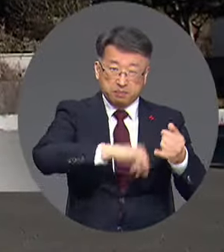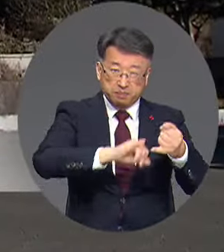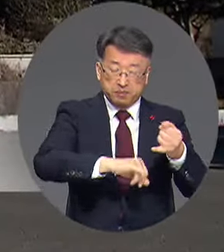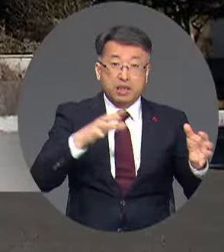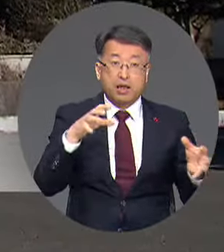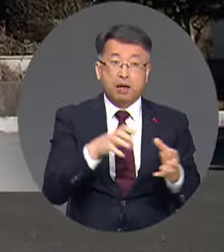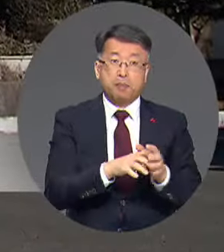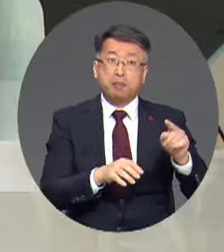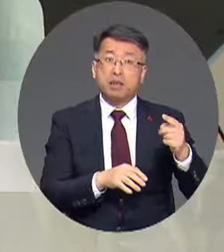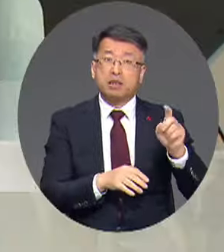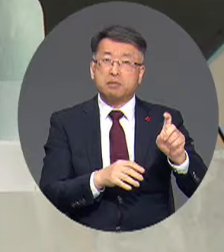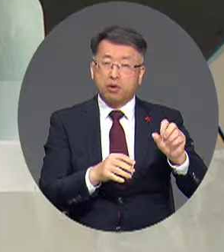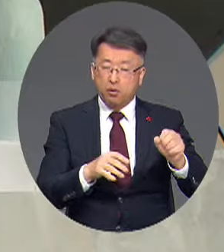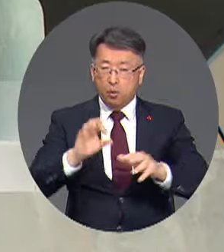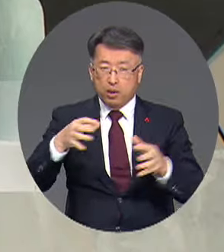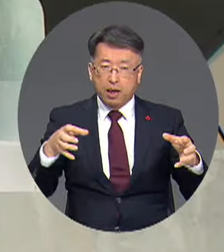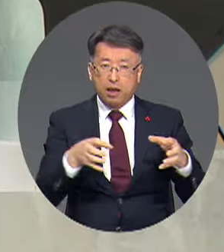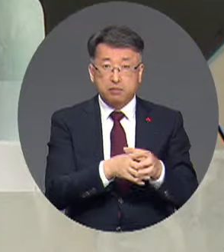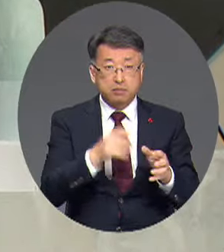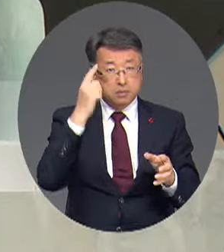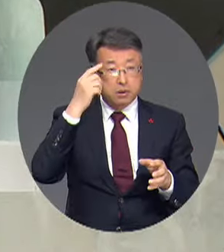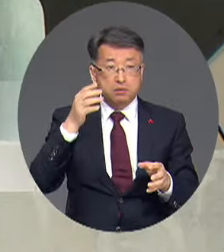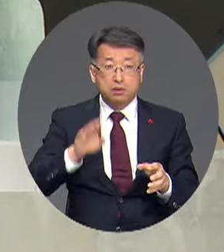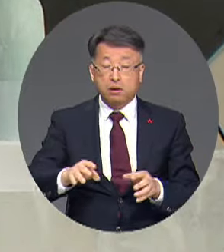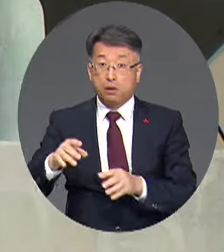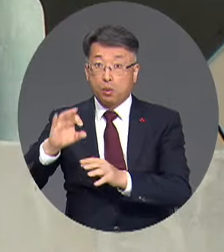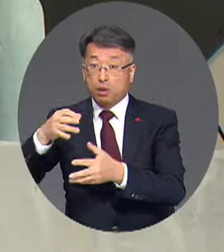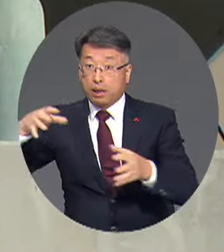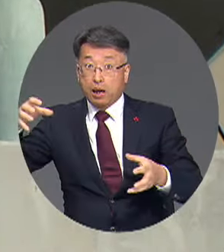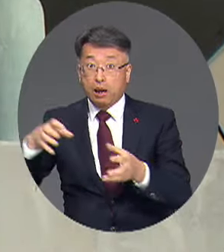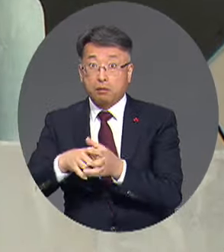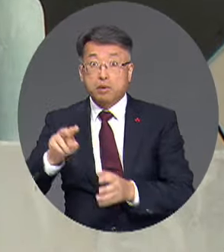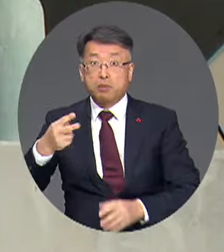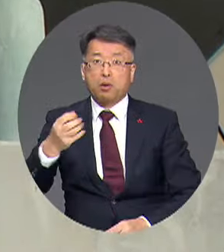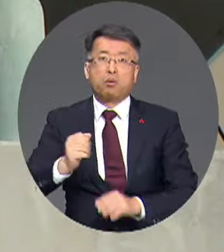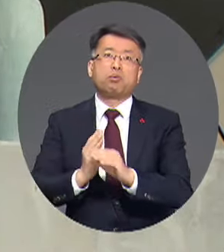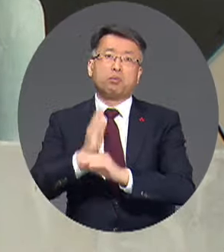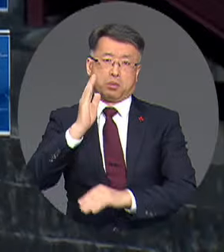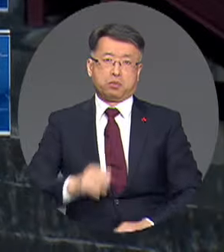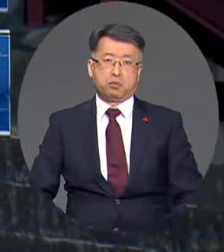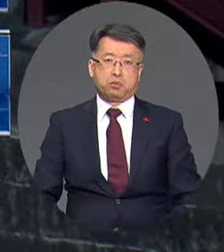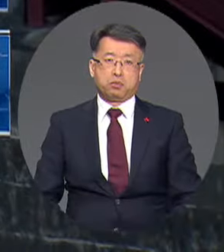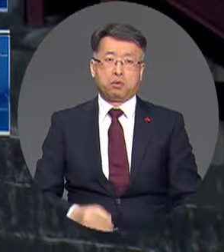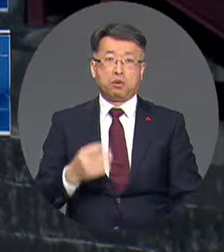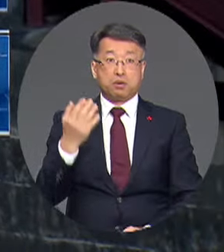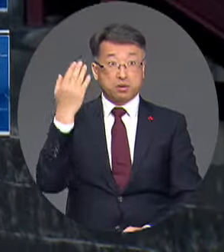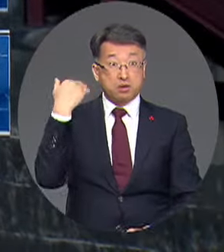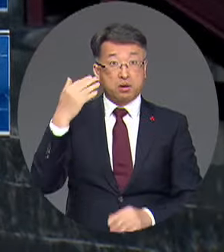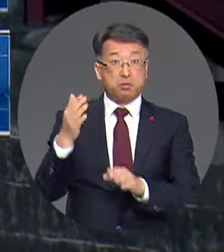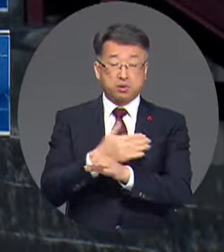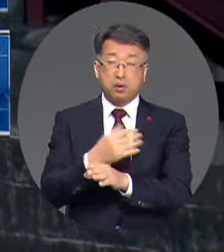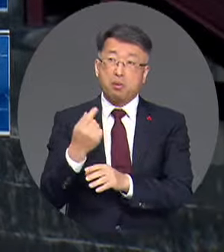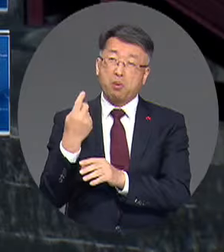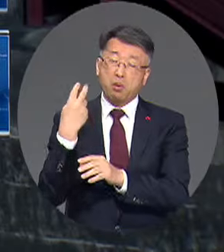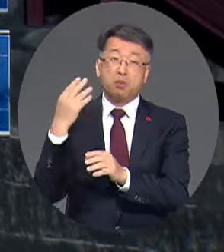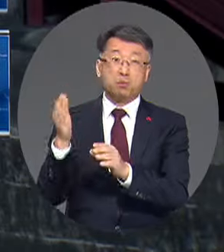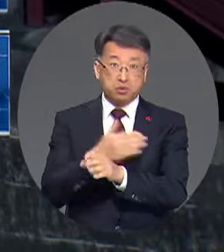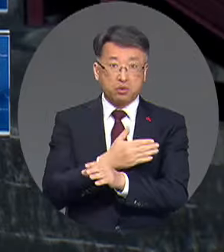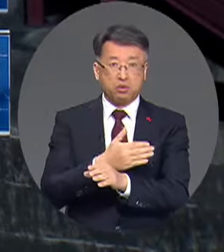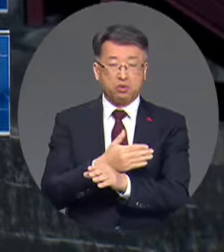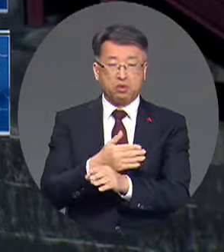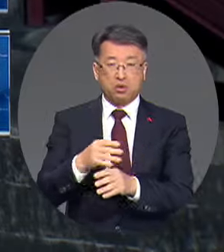채불 임금 규모는 200억 원에 이릅니다 2020년부터 사실상 대학행정 업무가 마비되면서 누락된